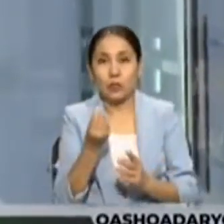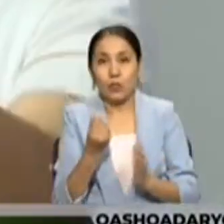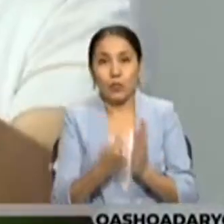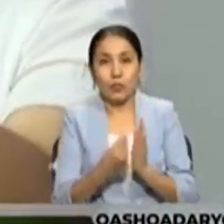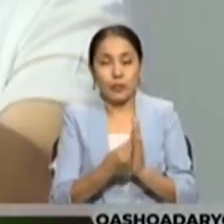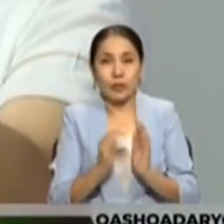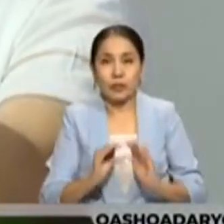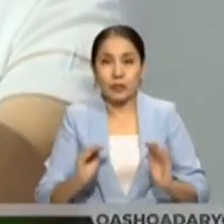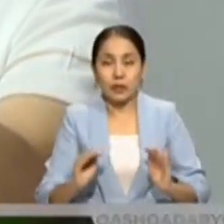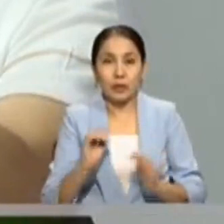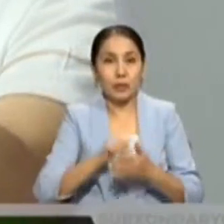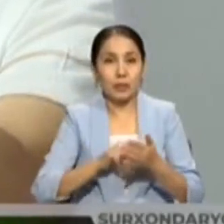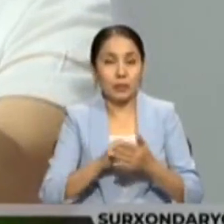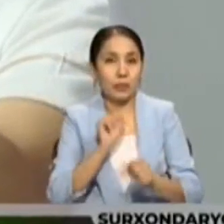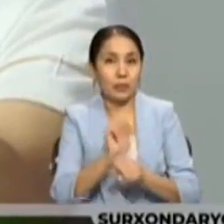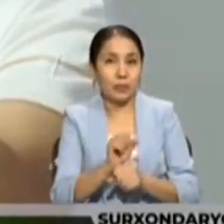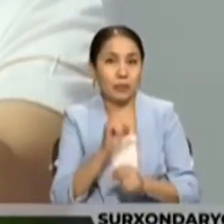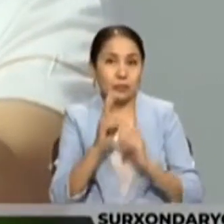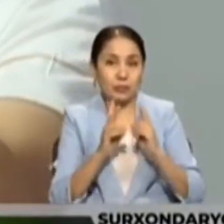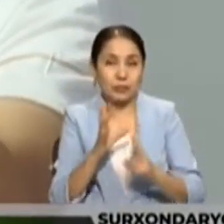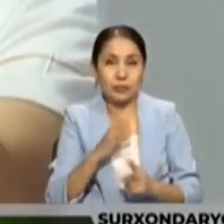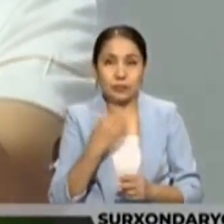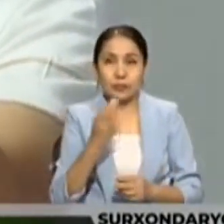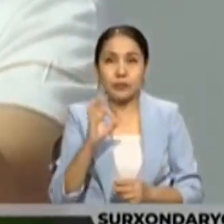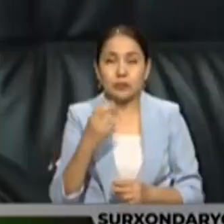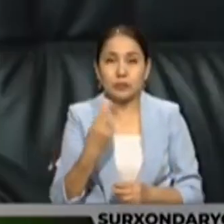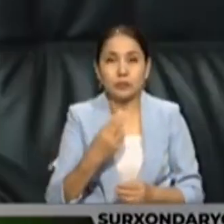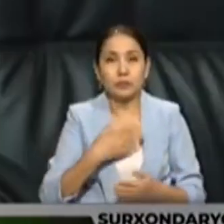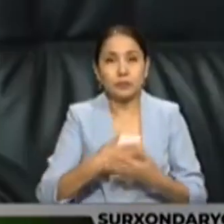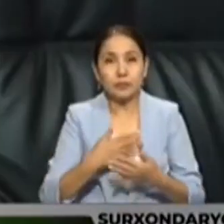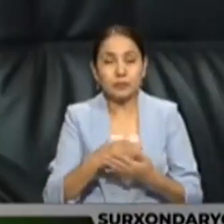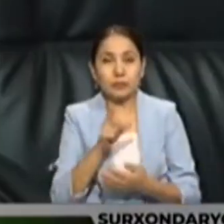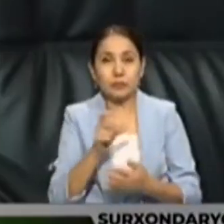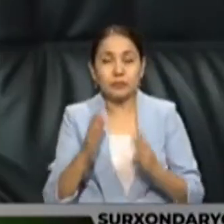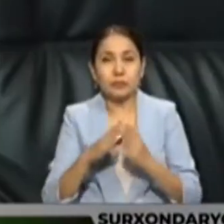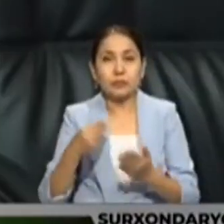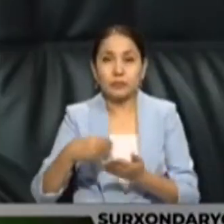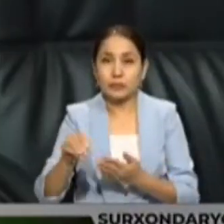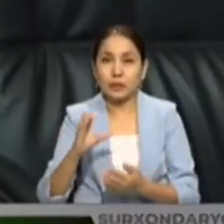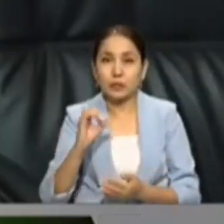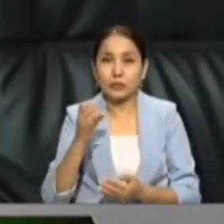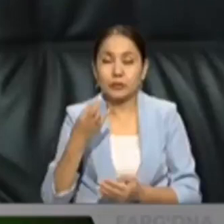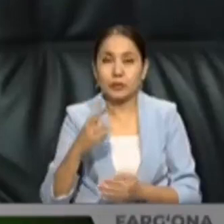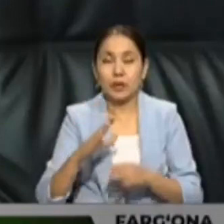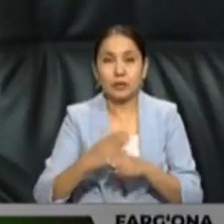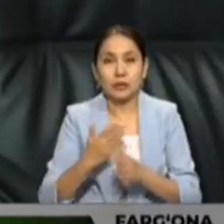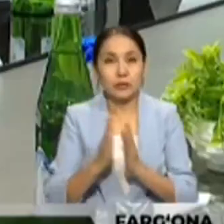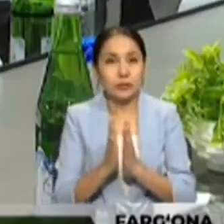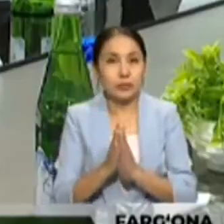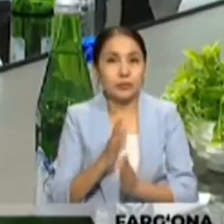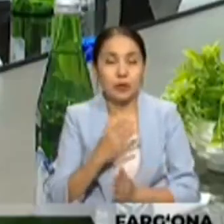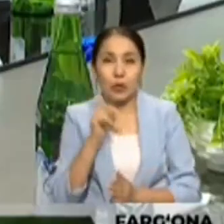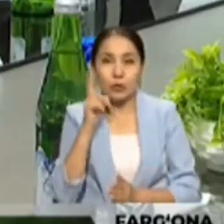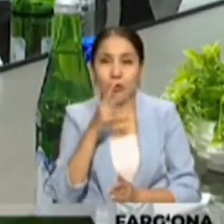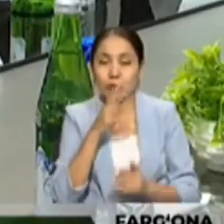berilishi sababsiz to'xtab qolganidan shikoyat qilgan bo'lsa, ijtimoiy faol fuqaro uy joy olish uchun subsidiya ajratilishini so'radi.